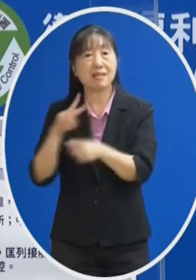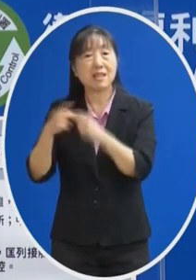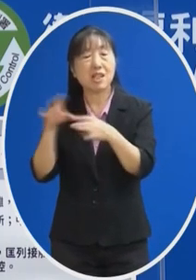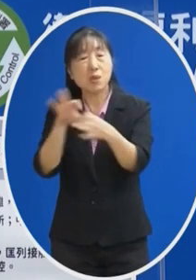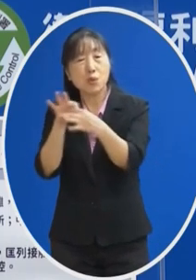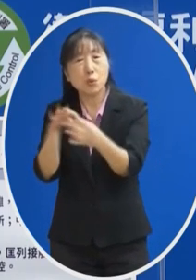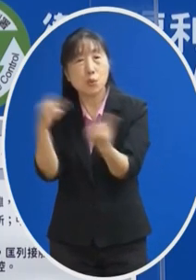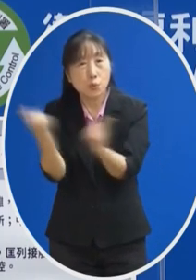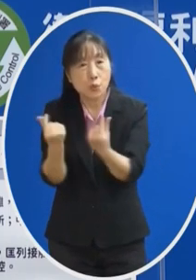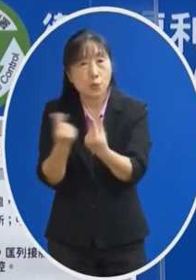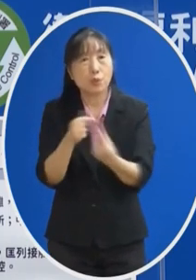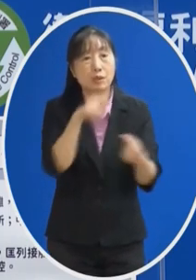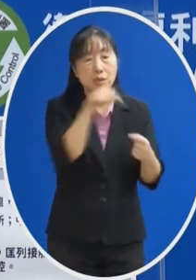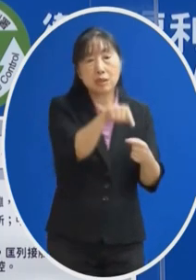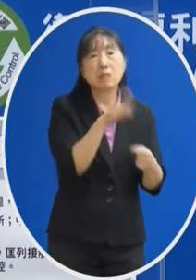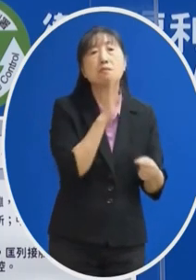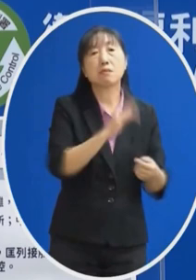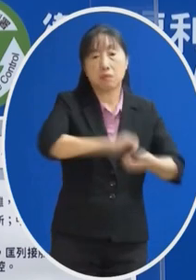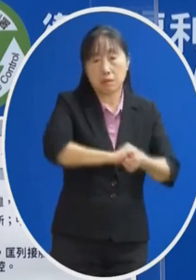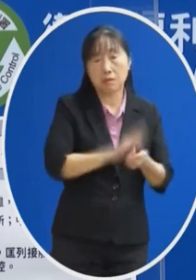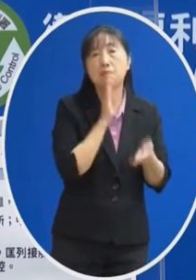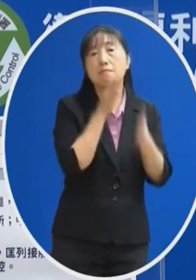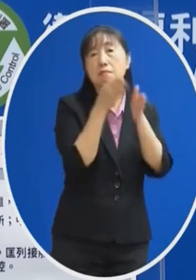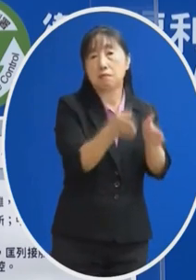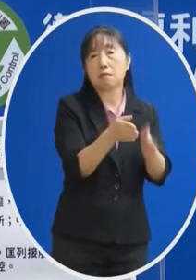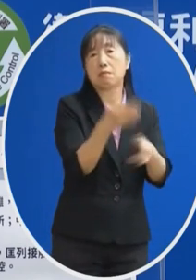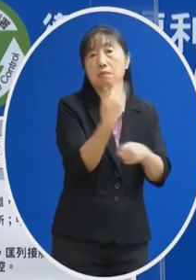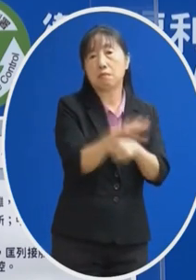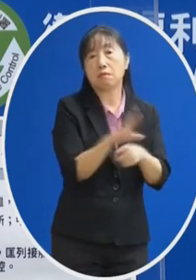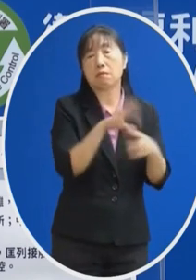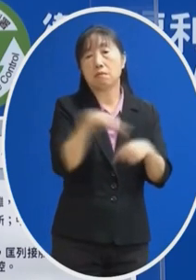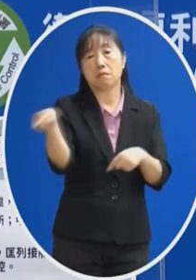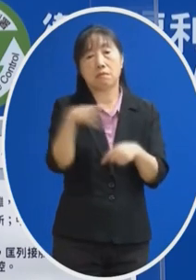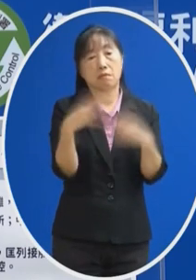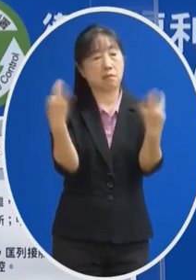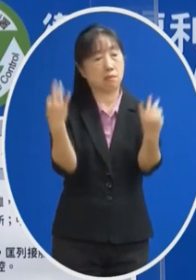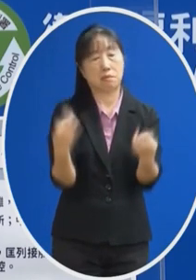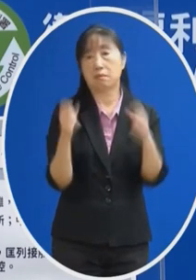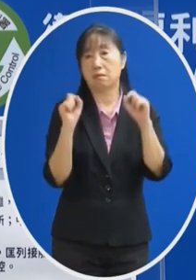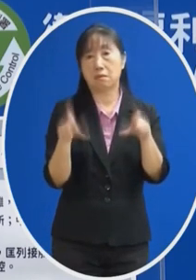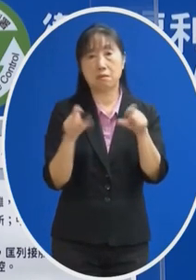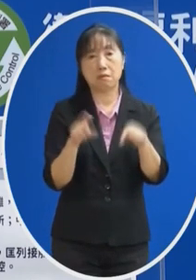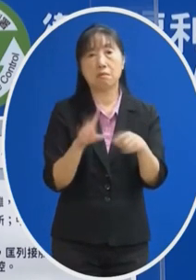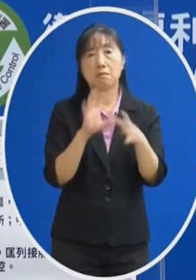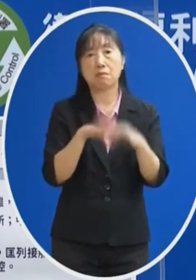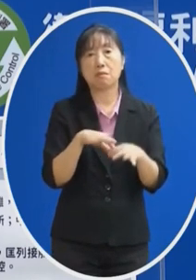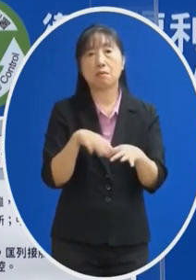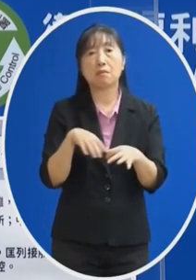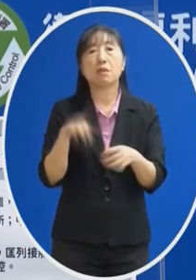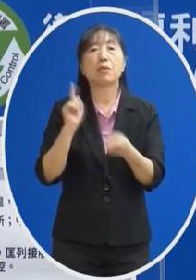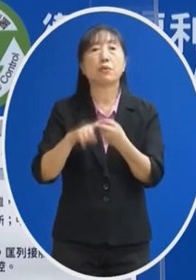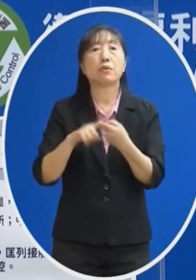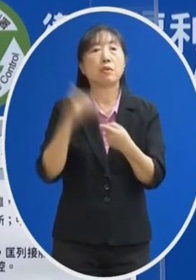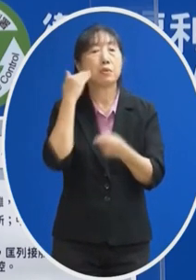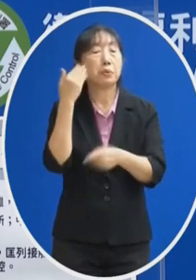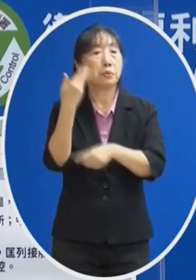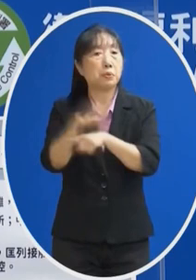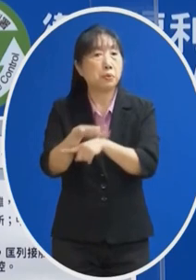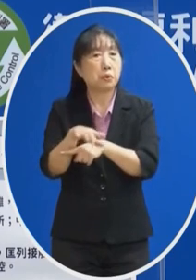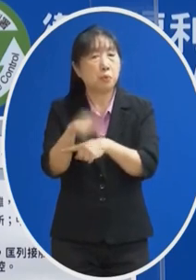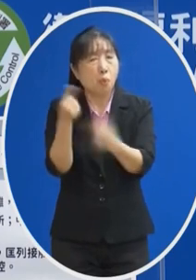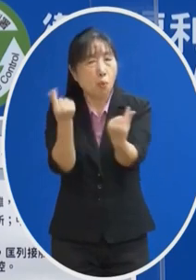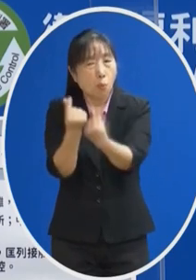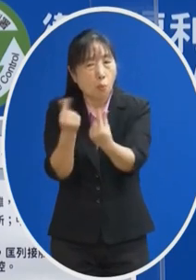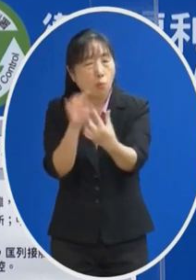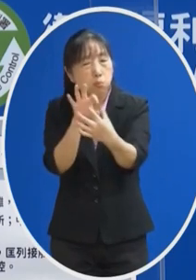个也是一样的问题，它是类似像我们这样的一个死因党，只要有牵涉到一点可能性的它都会把它算到里面